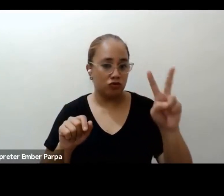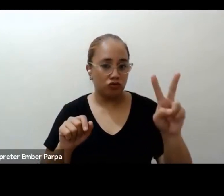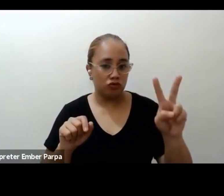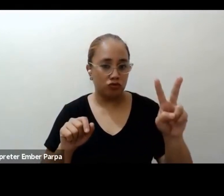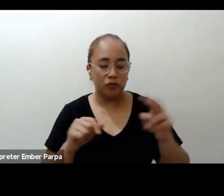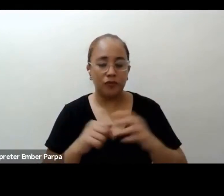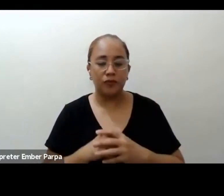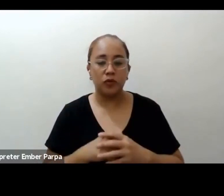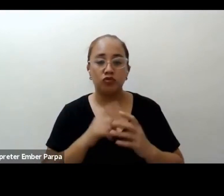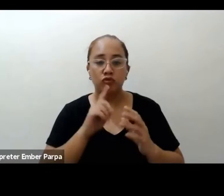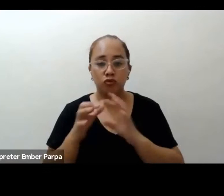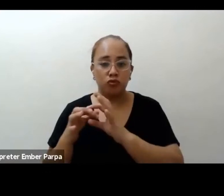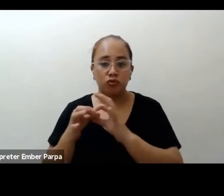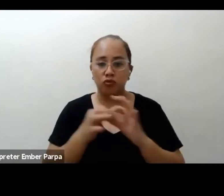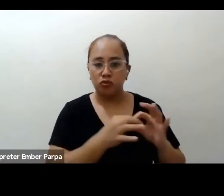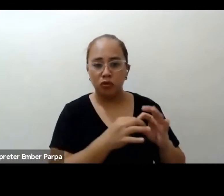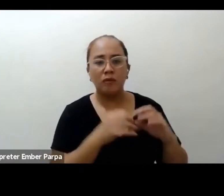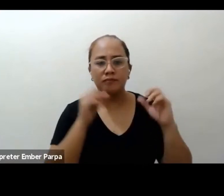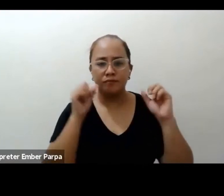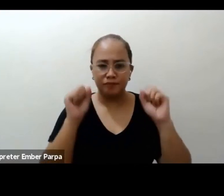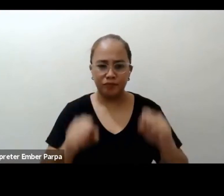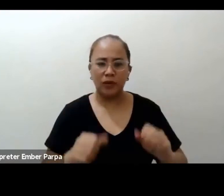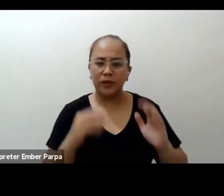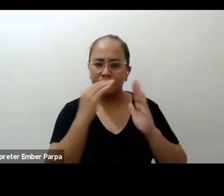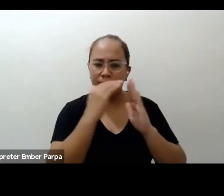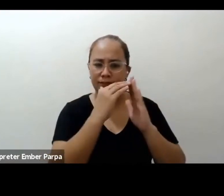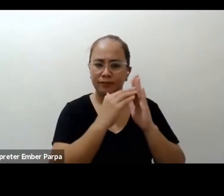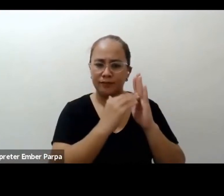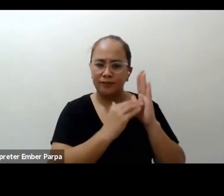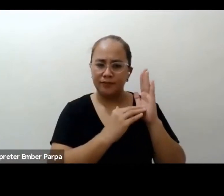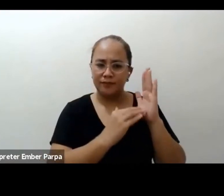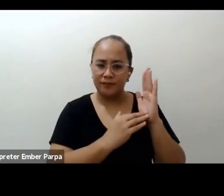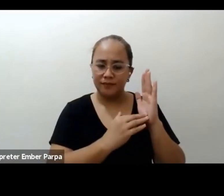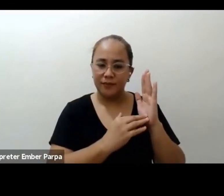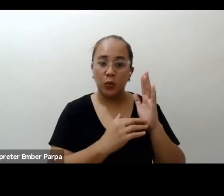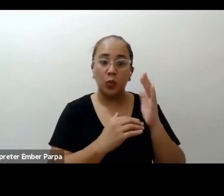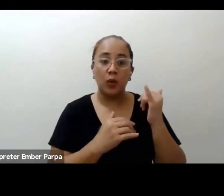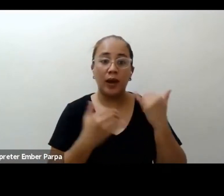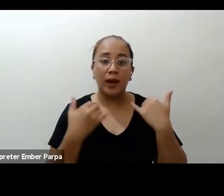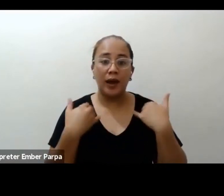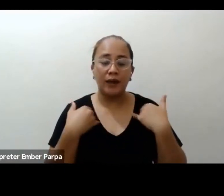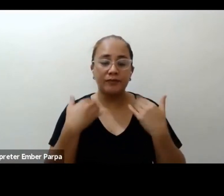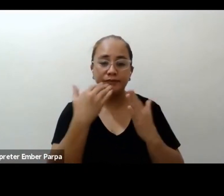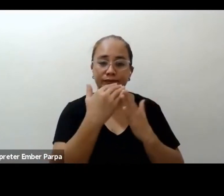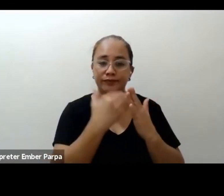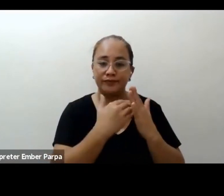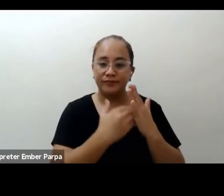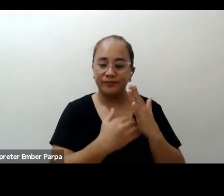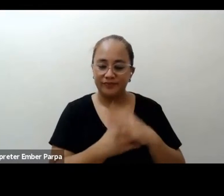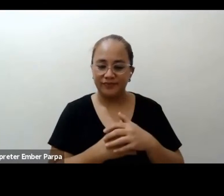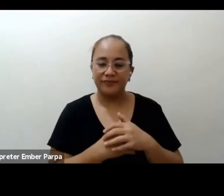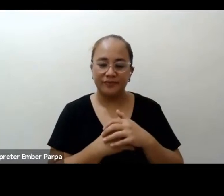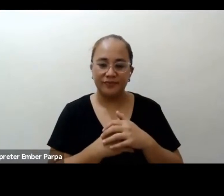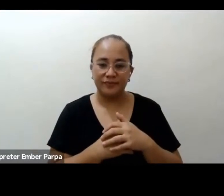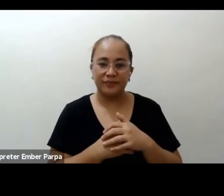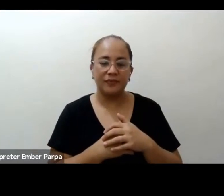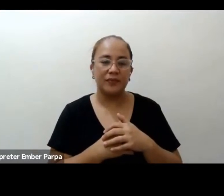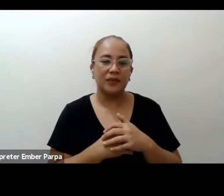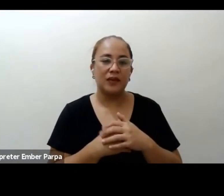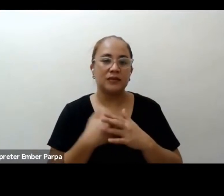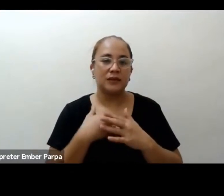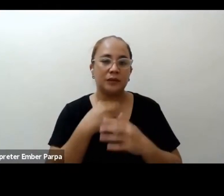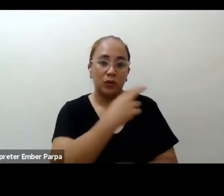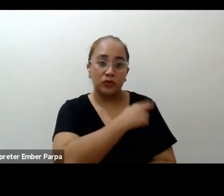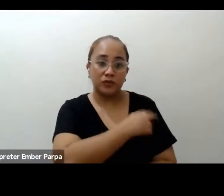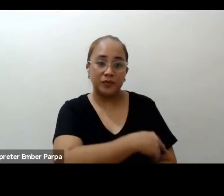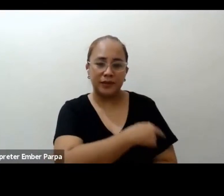relatively, madali gumawa ng master list yan. Kasi meron kang mga listahan eh. Lalo na sa mga ospital.